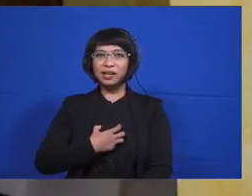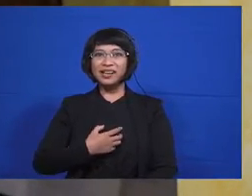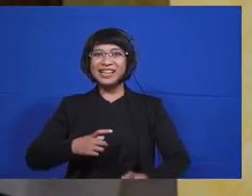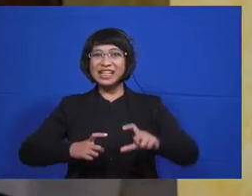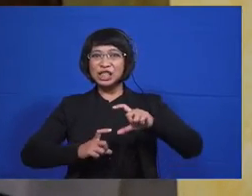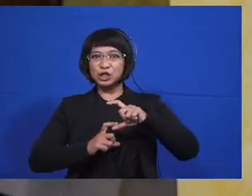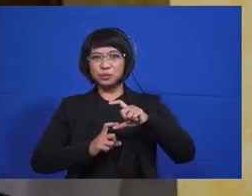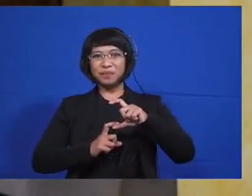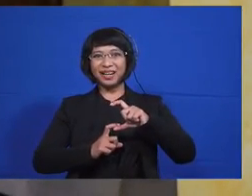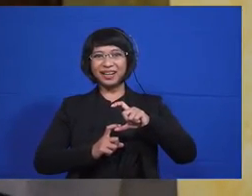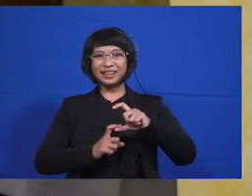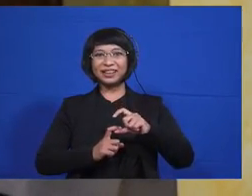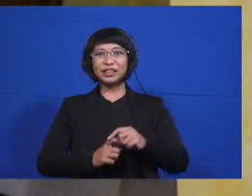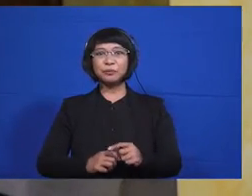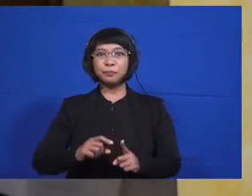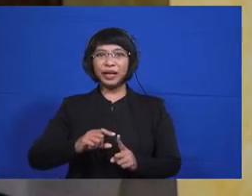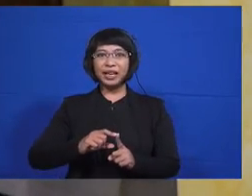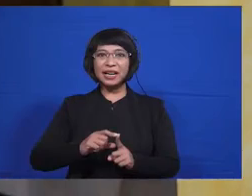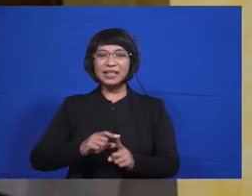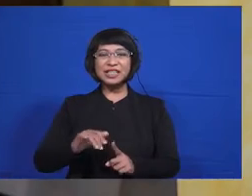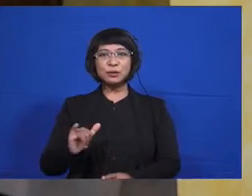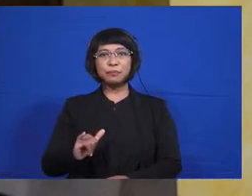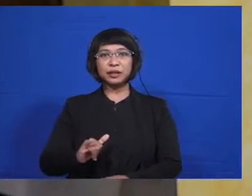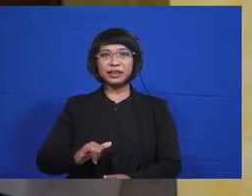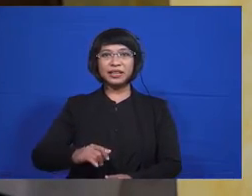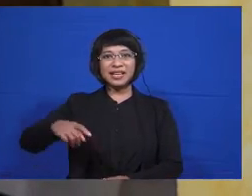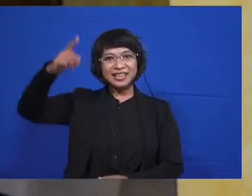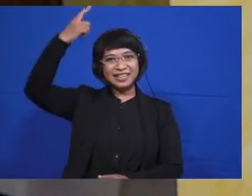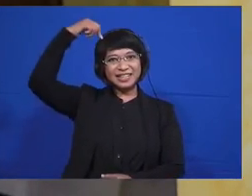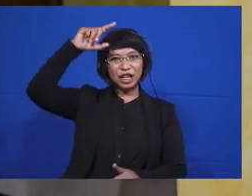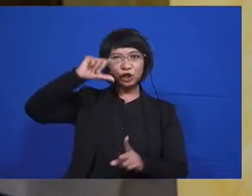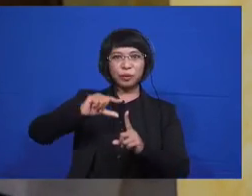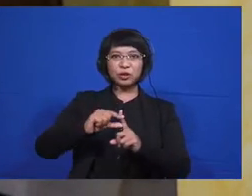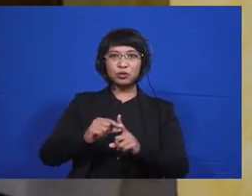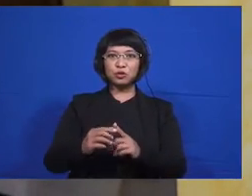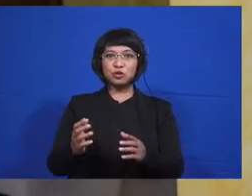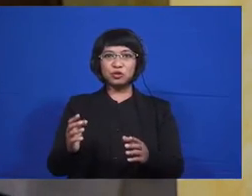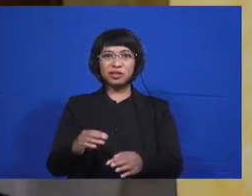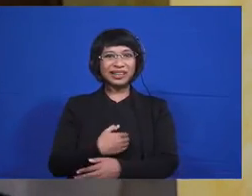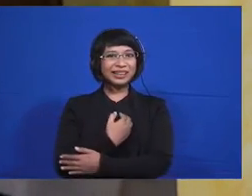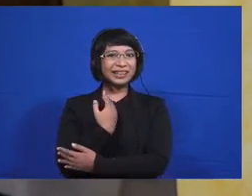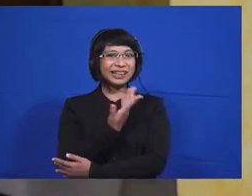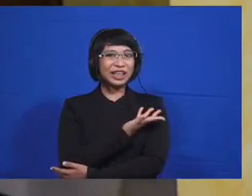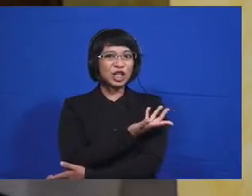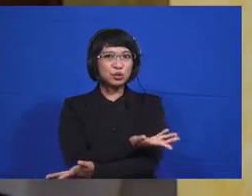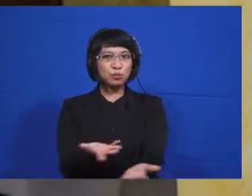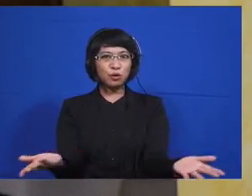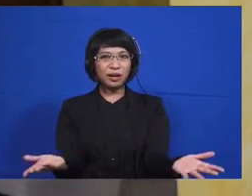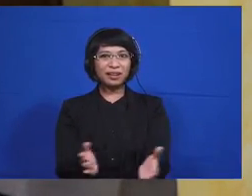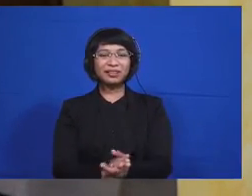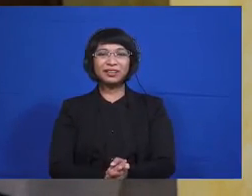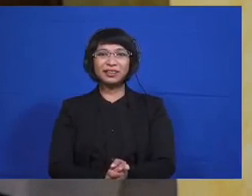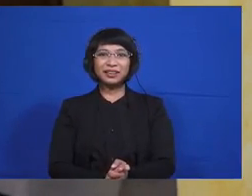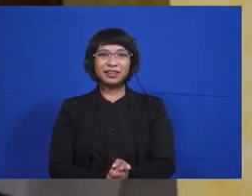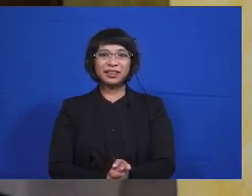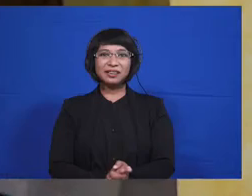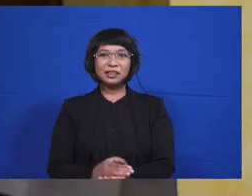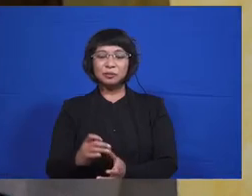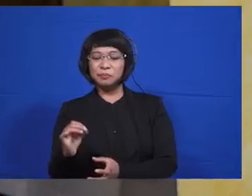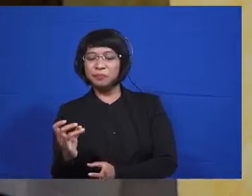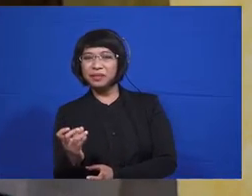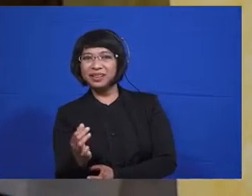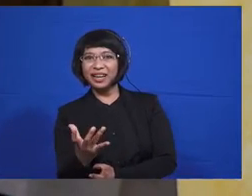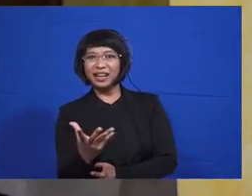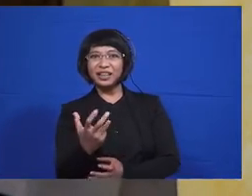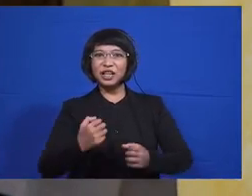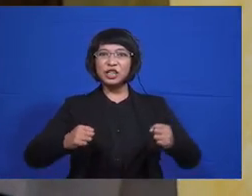Santo Paulus, sehingga kita pun masing-masing membiarkan diri untuk dinyalakan